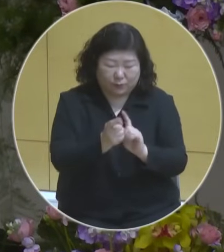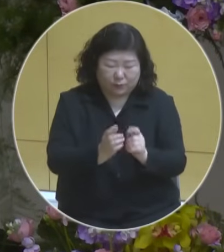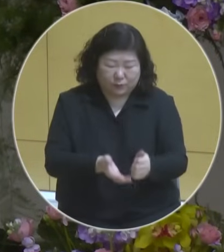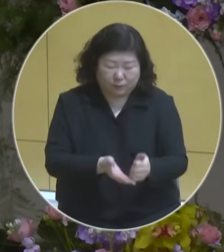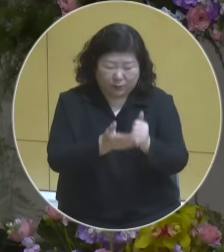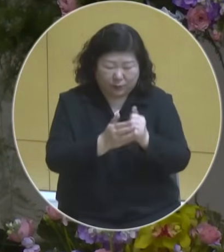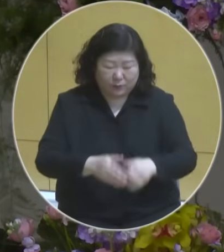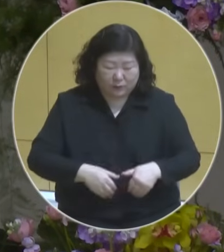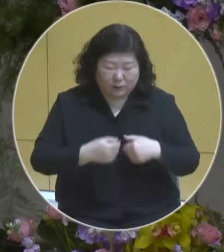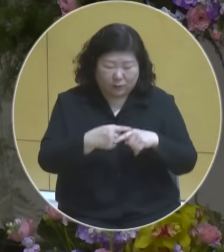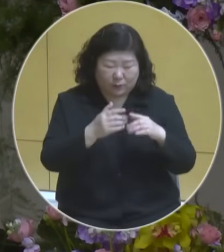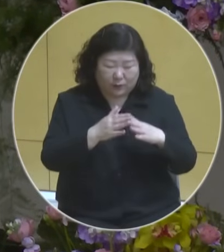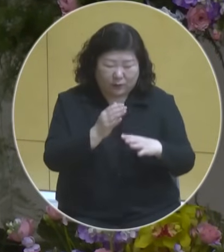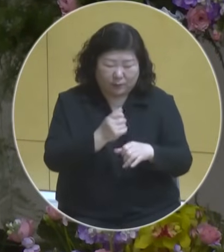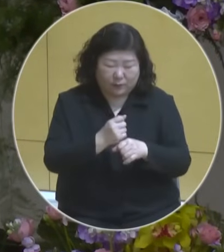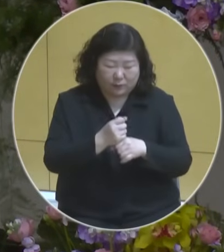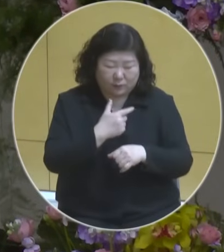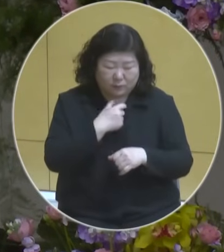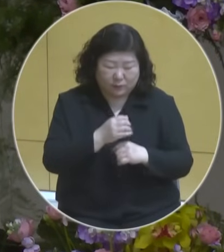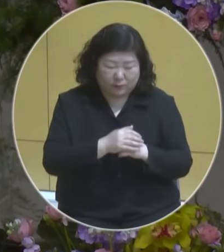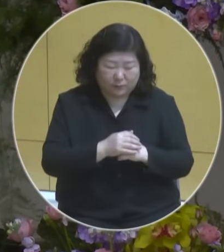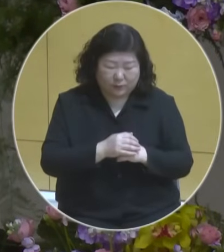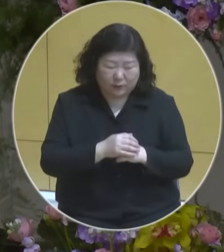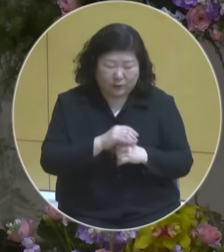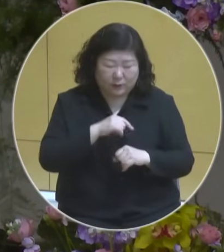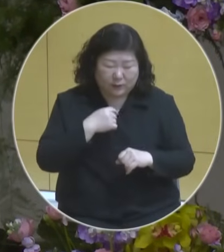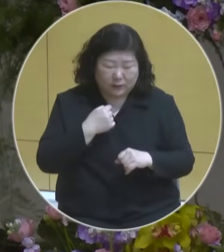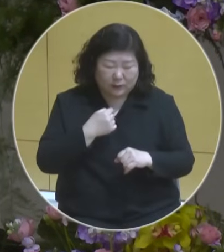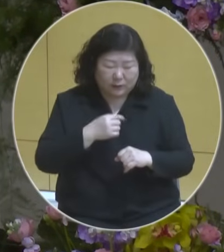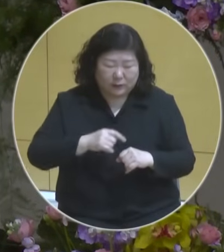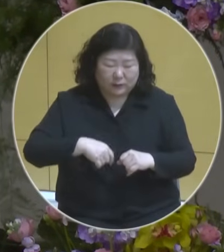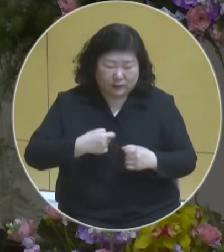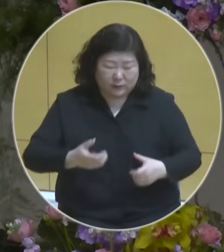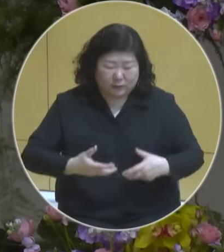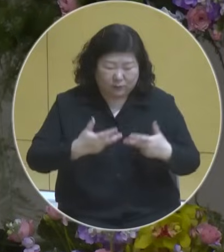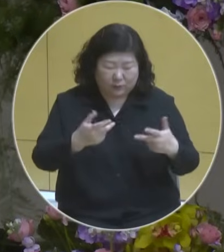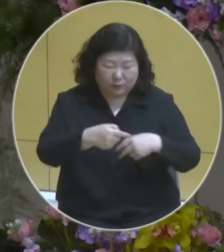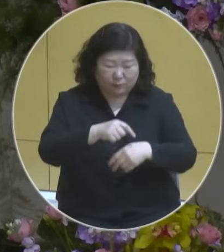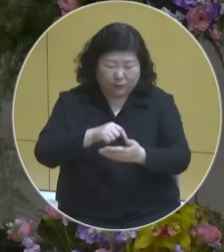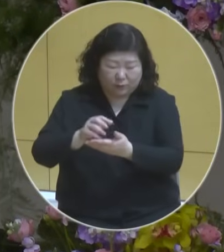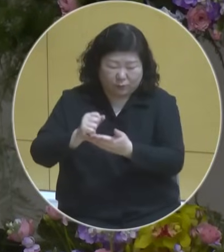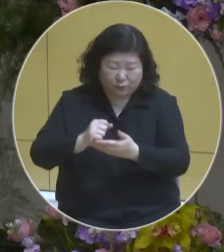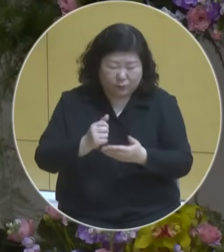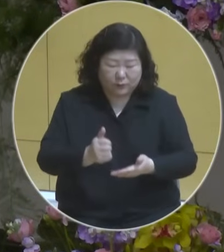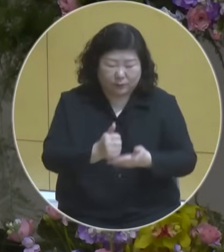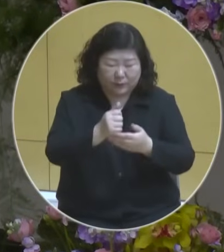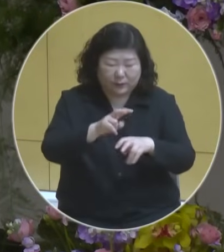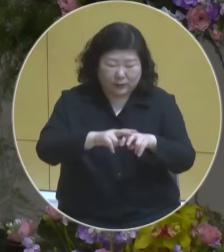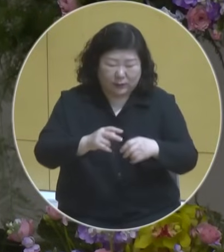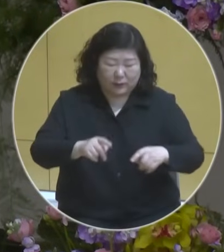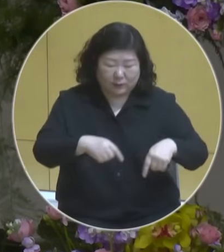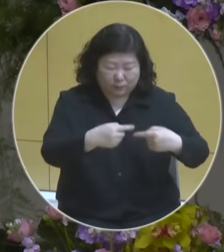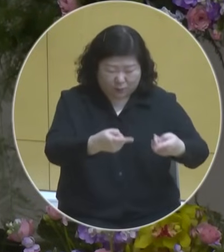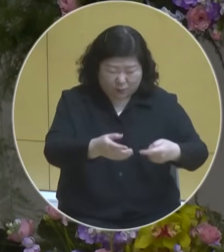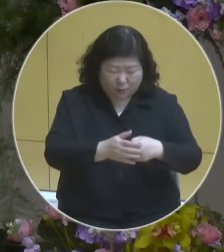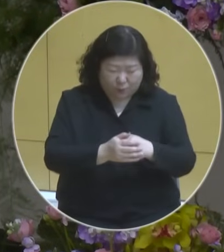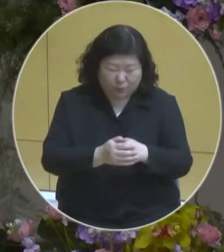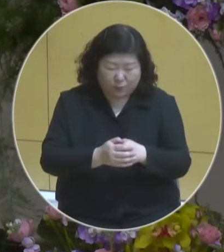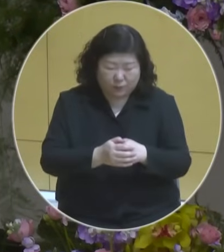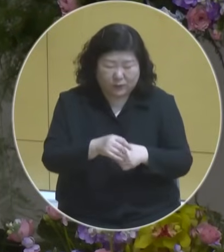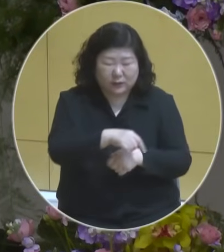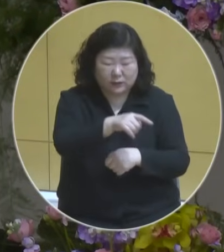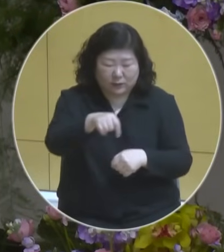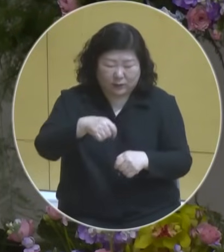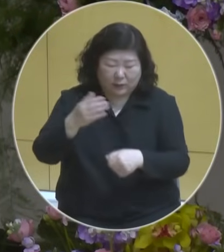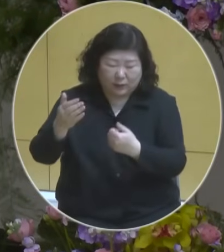가고자 합니다 자원하는 마음으로 김의 자리에 나오게 하시며 그들에게 하나님의을 충